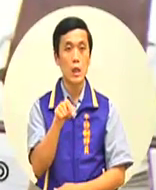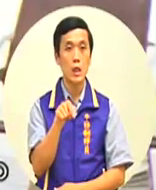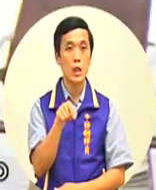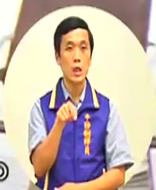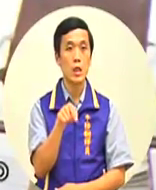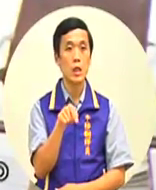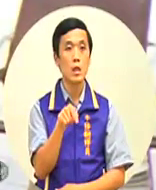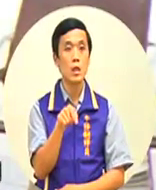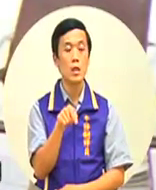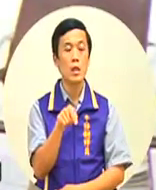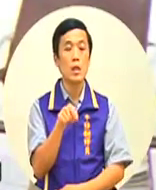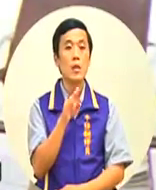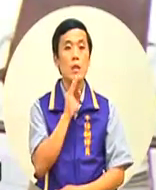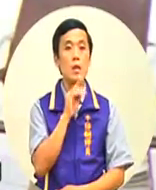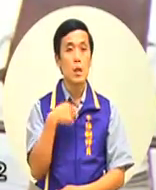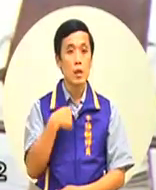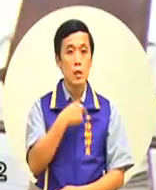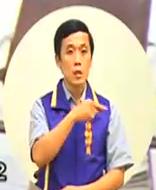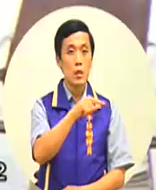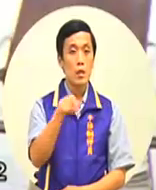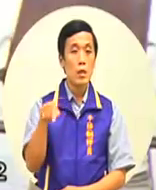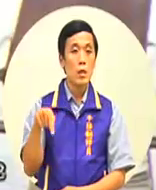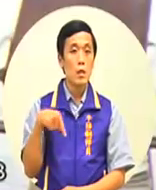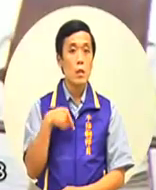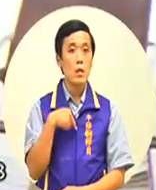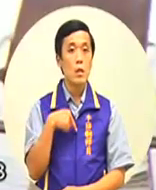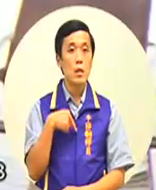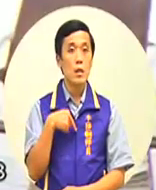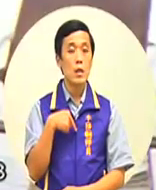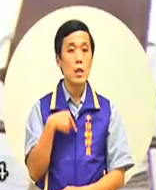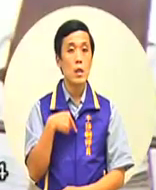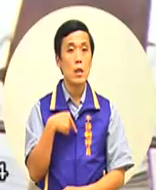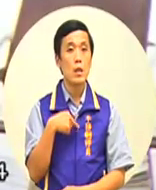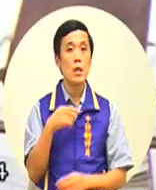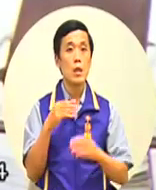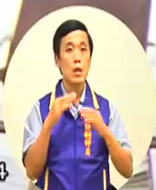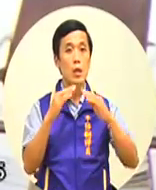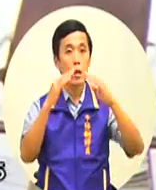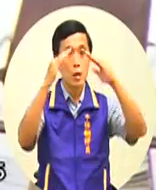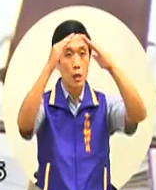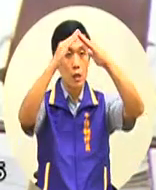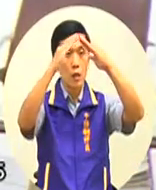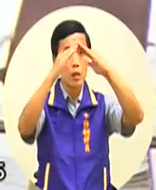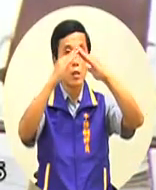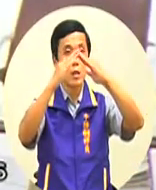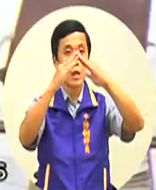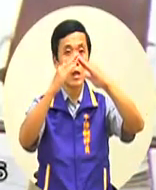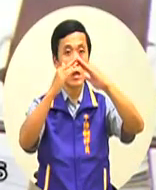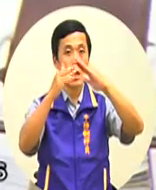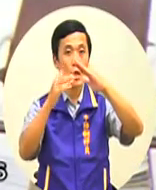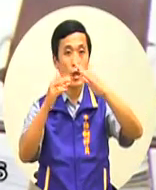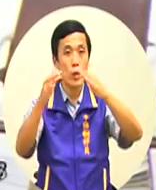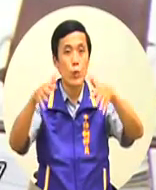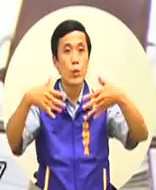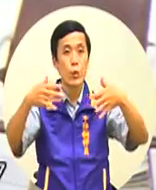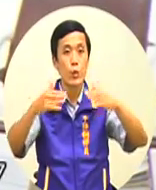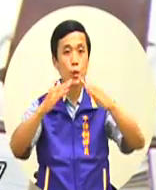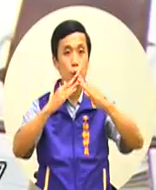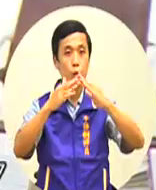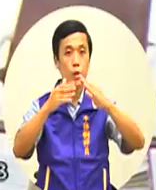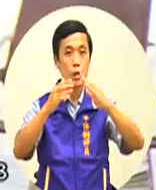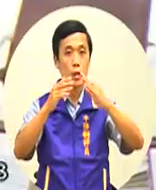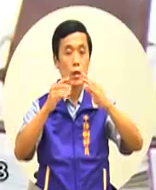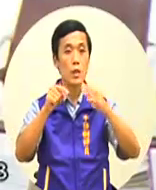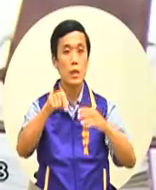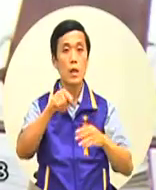这个就是我们那个凉棚啊哈。那这一次因为台风哦，因为台风